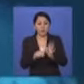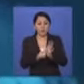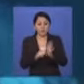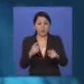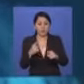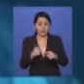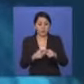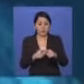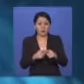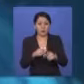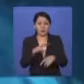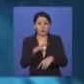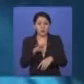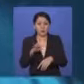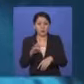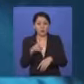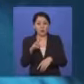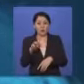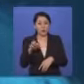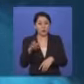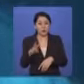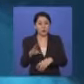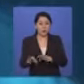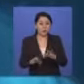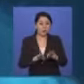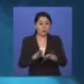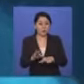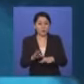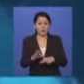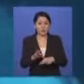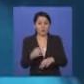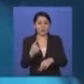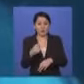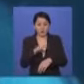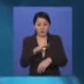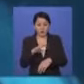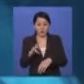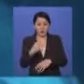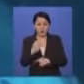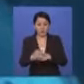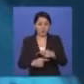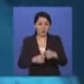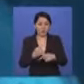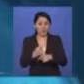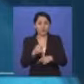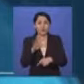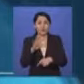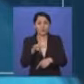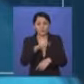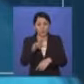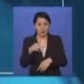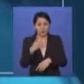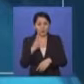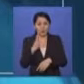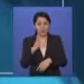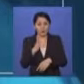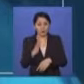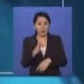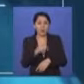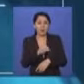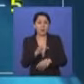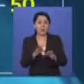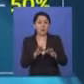астам әлеуметтік коммуналдық транспорттық инфрақұрылым жобаларына 1 триллион теңге бөлінді. Келер жылы тағы 400 миллиард теңге қарастырылған.